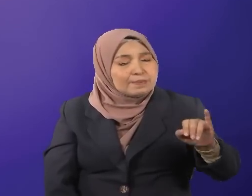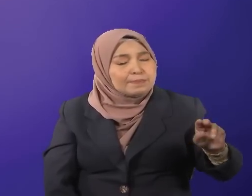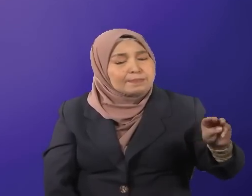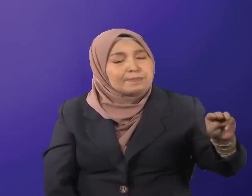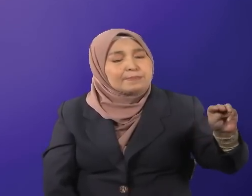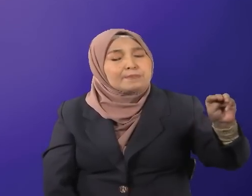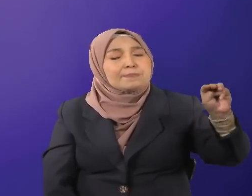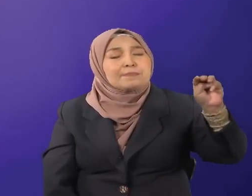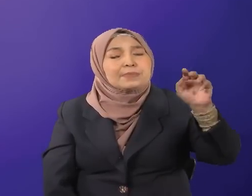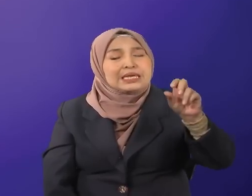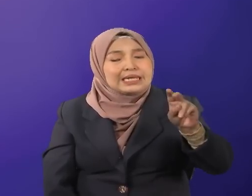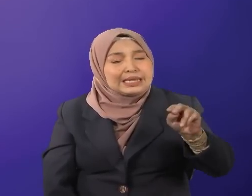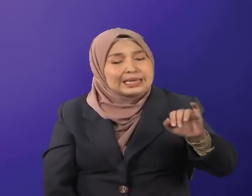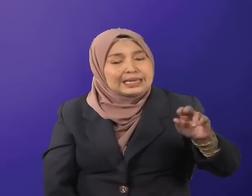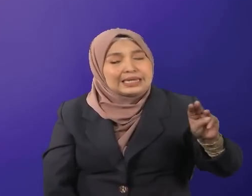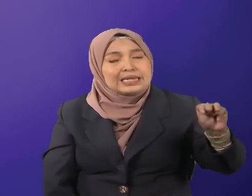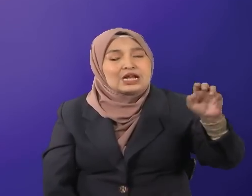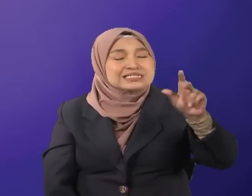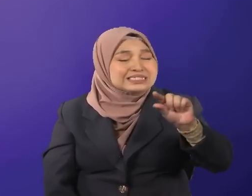بِخَيْرٍ مِّنْ